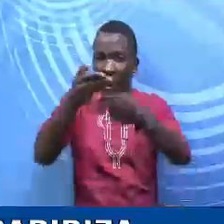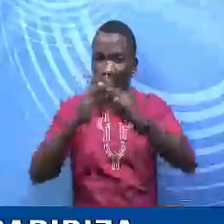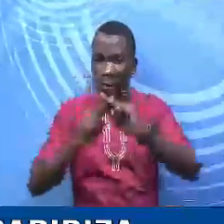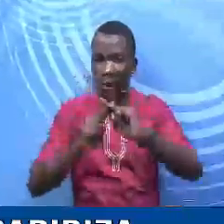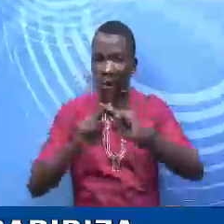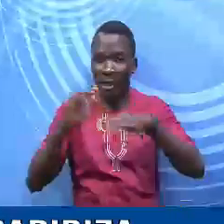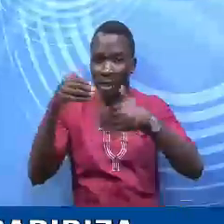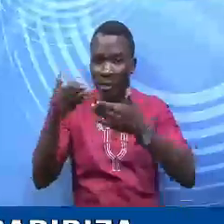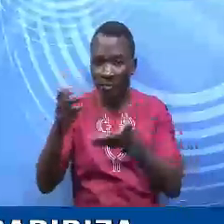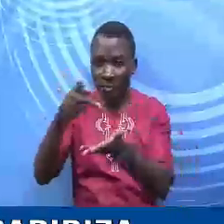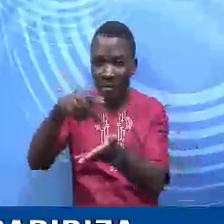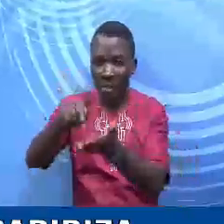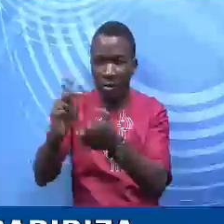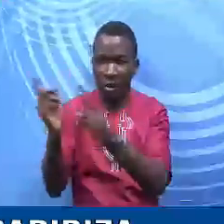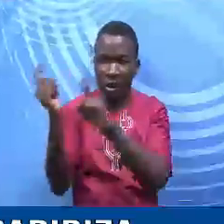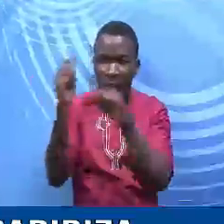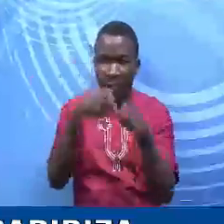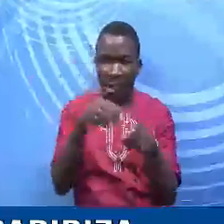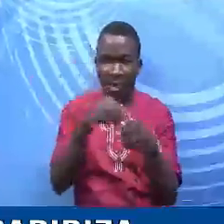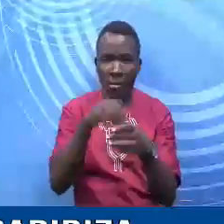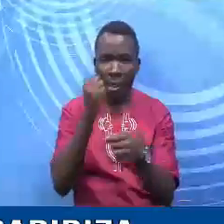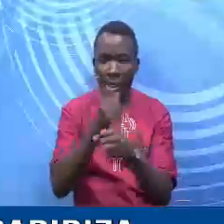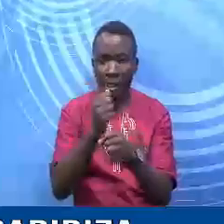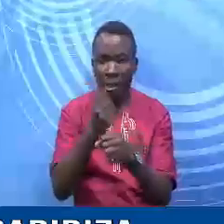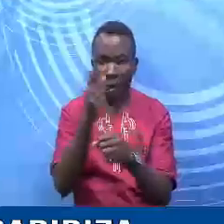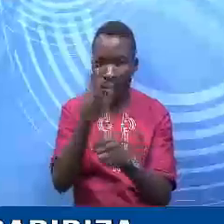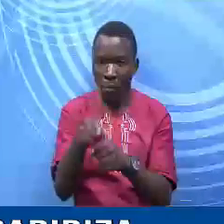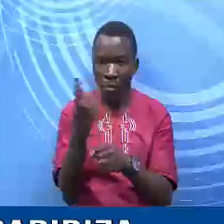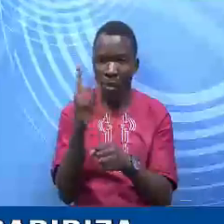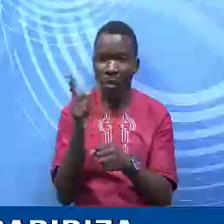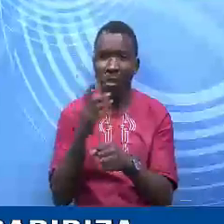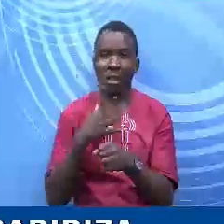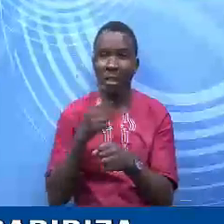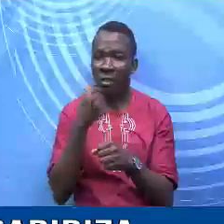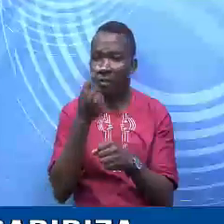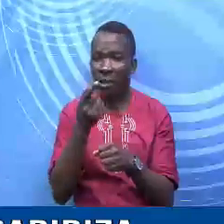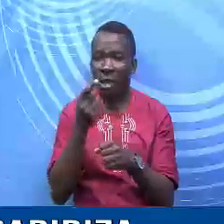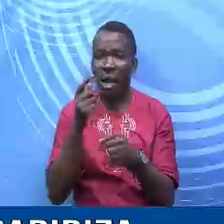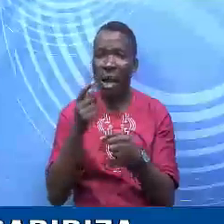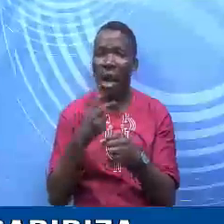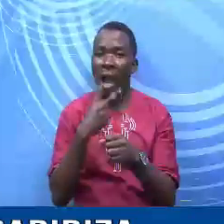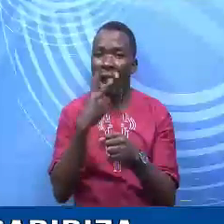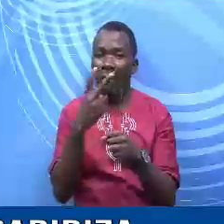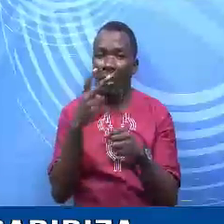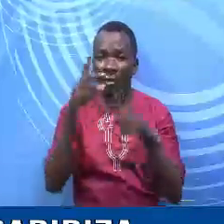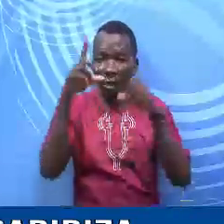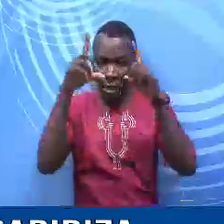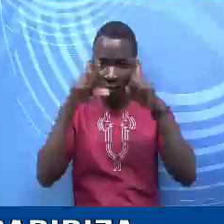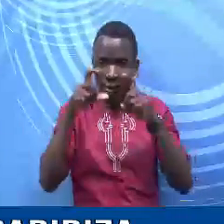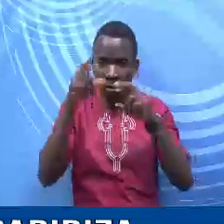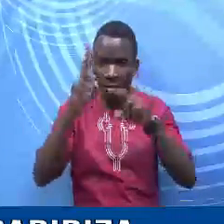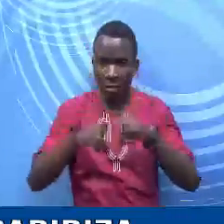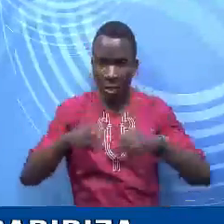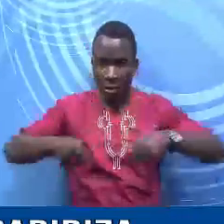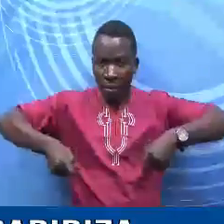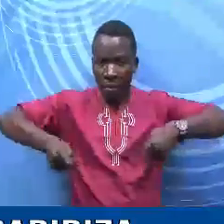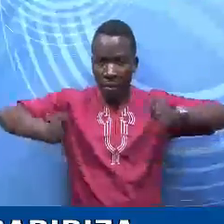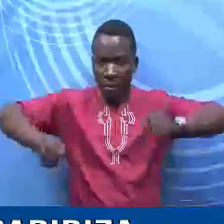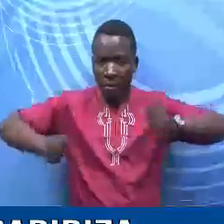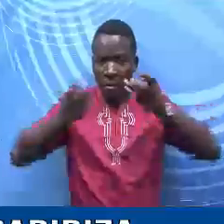akabakodesha akabazana muri aka kazi. Nk'umwe muri bo utashatse ko tumufata amajwi n'amashusho ari kuba wicaye mu kagare nawe ari gusaba muri uyu mujyi wa